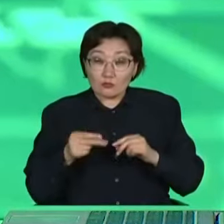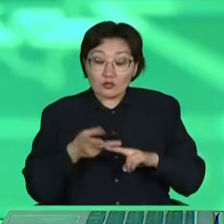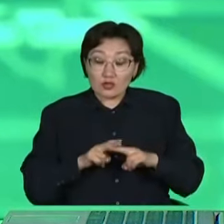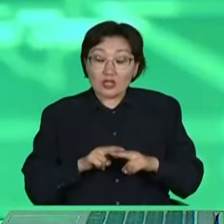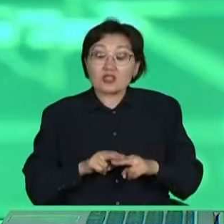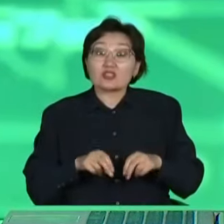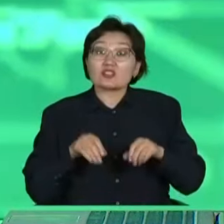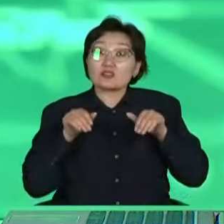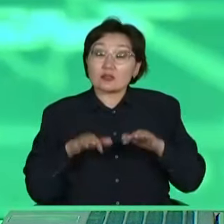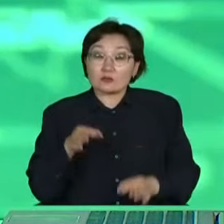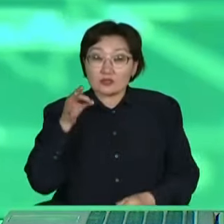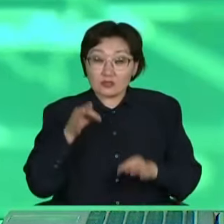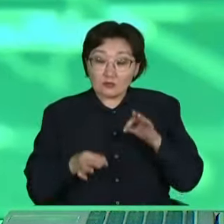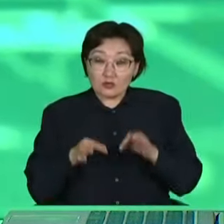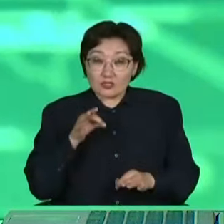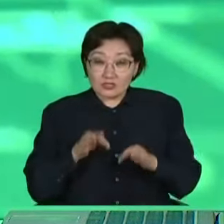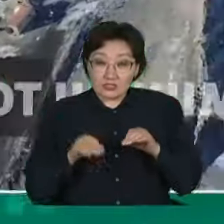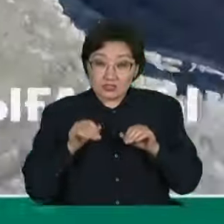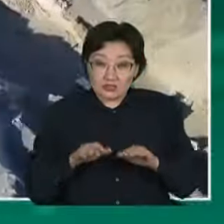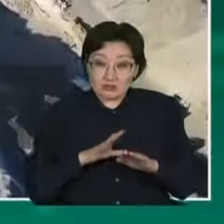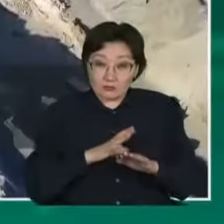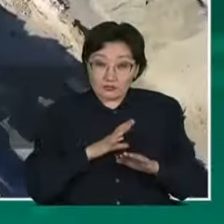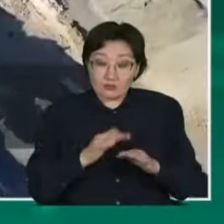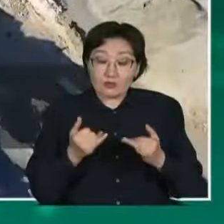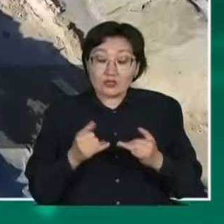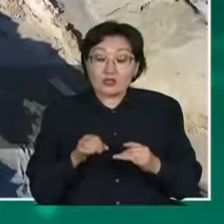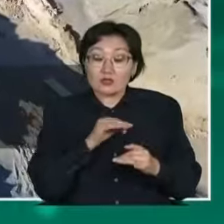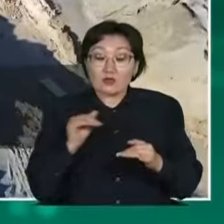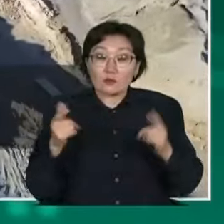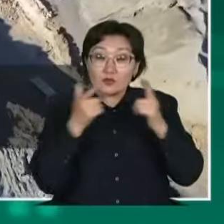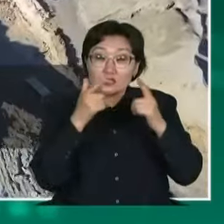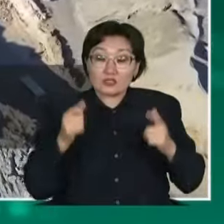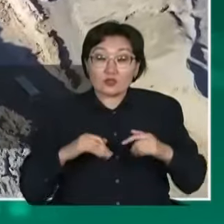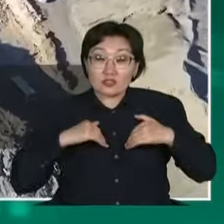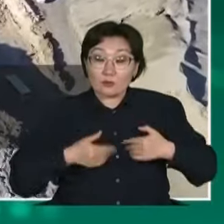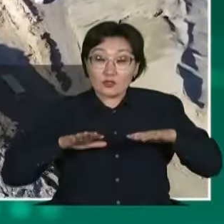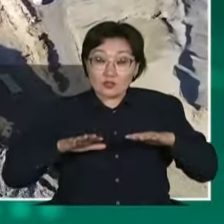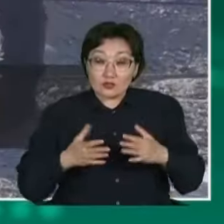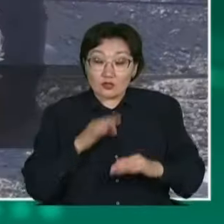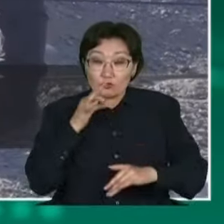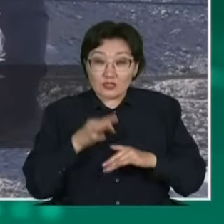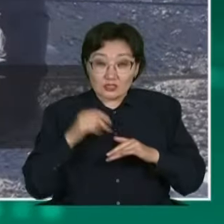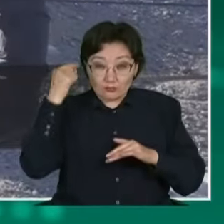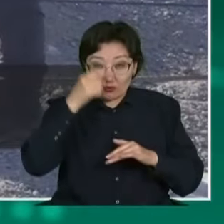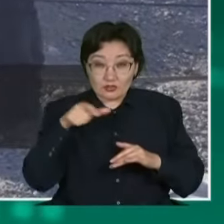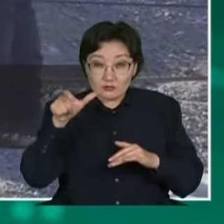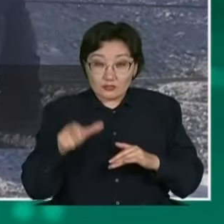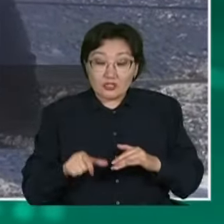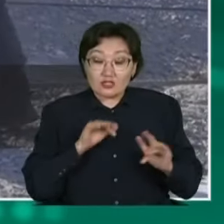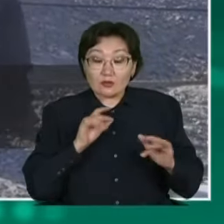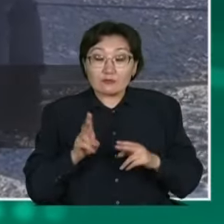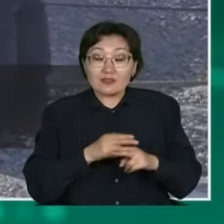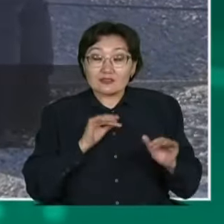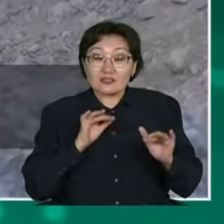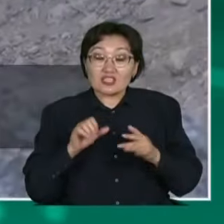Астананың мамандандырылған ауданаралық әкімшілік соты шығарды. Яғни ресми мәлімдемеде қайғылы оқиғаға жауапты тұлғалардың